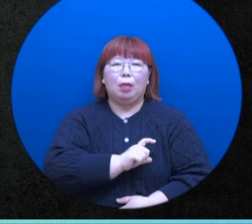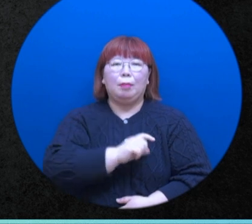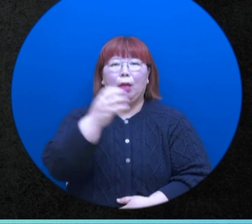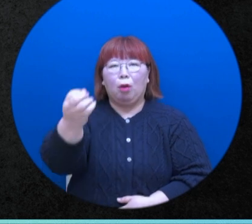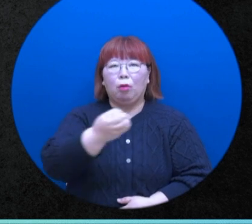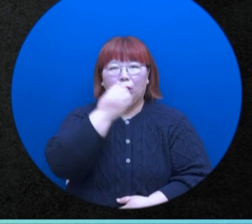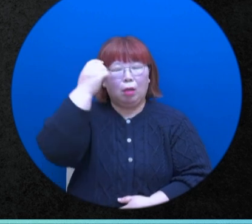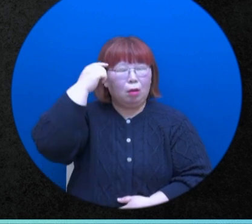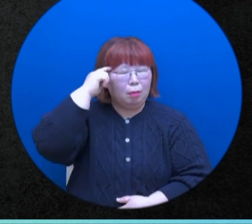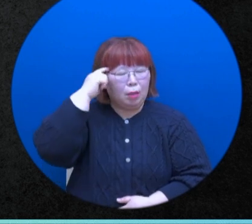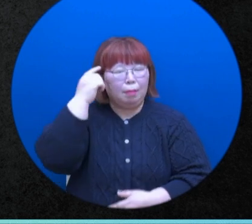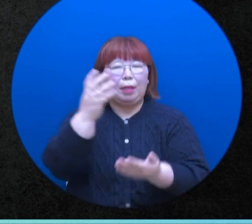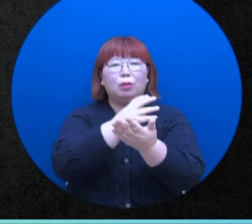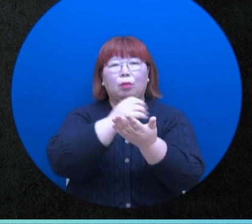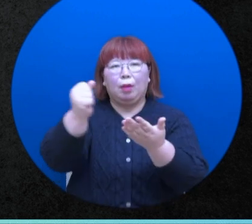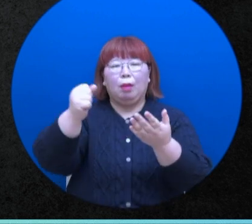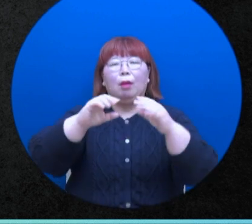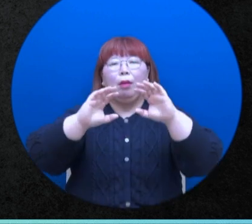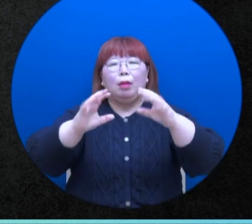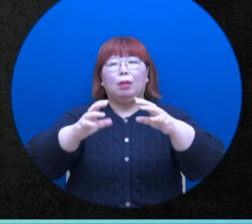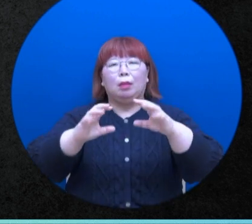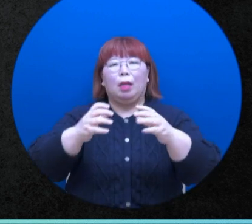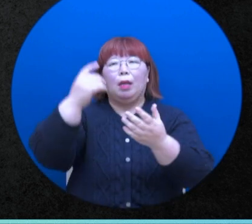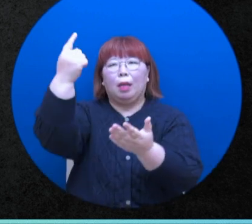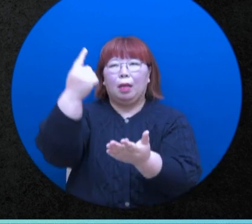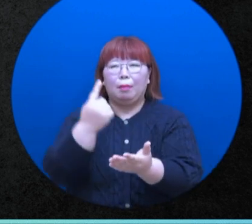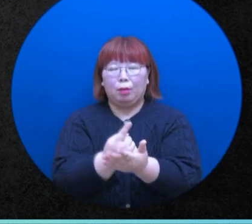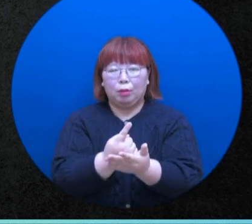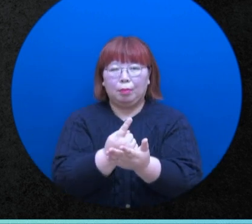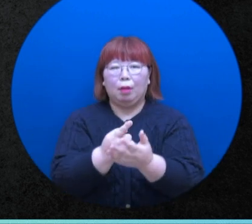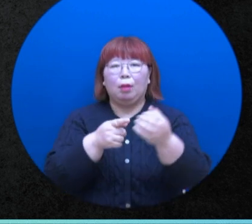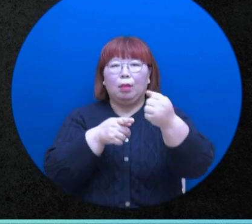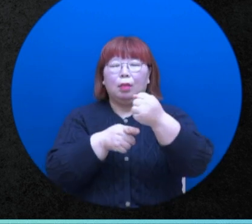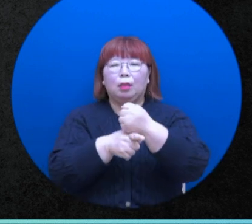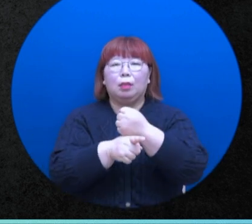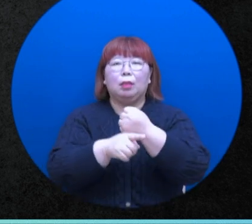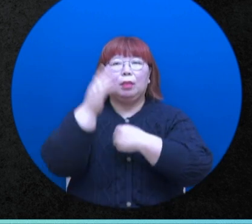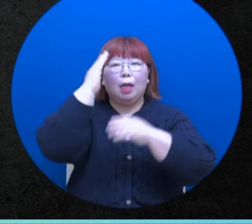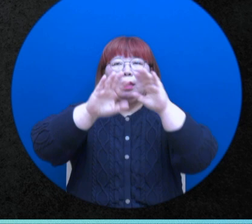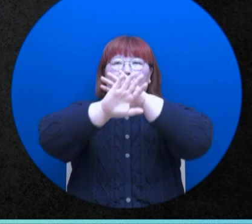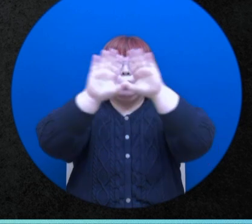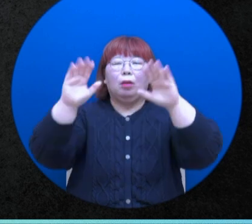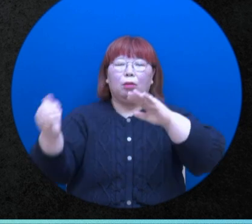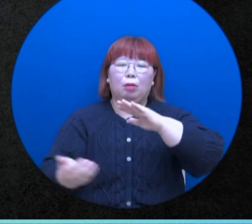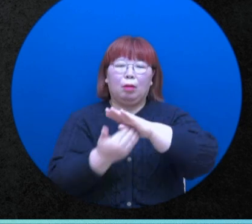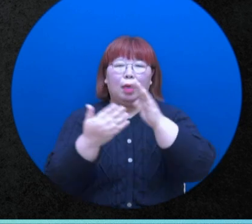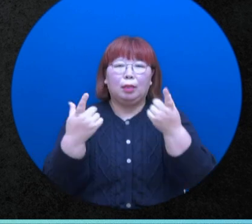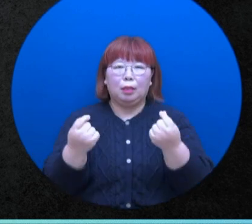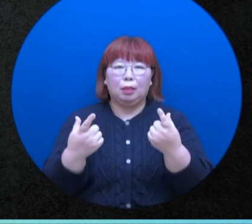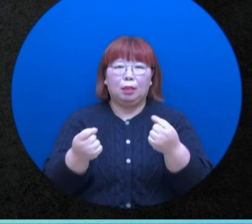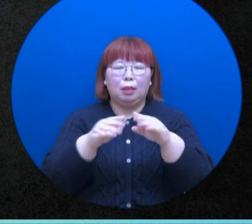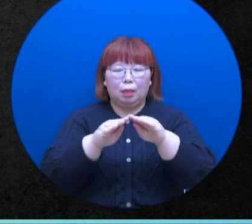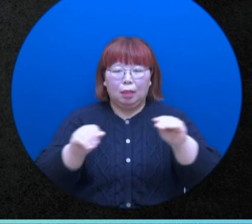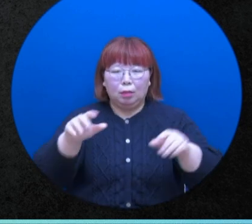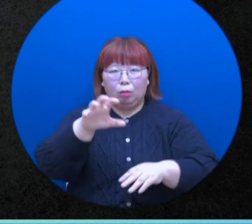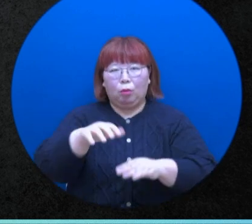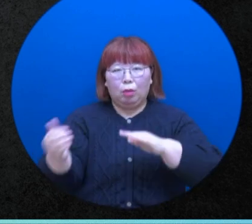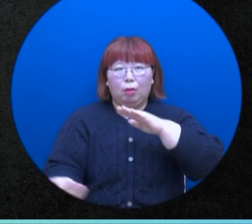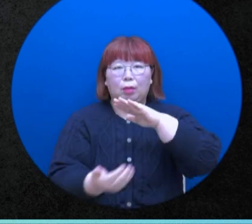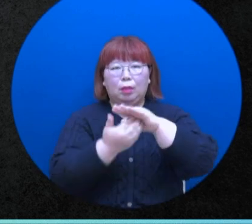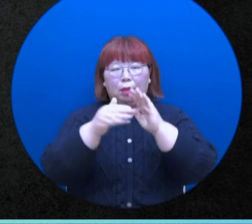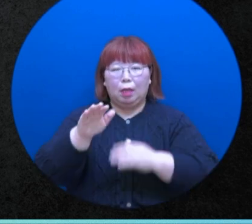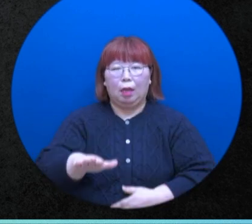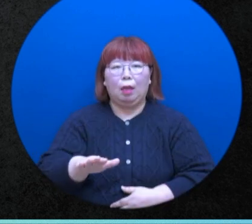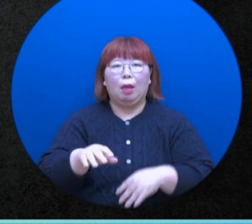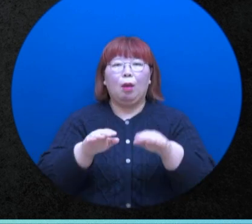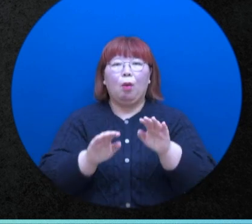이름이 거룩히 여김을 받으시오며 나라의 임하옵시며 뜻이 하늘에서 이룬 것 같이 땅에서도